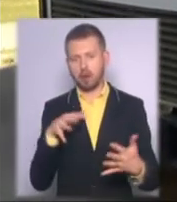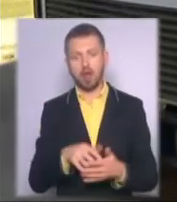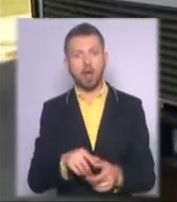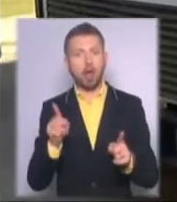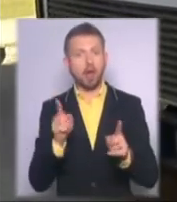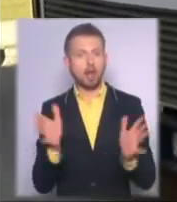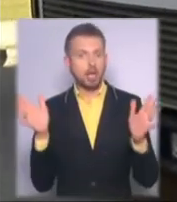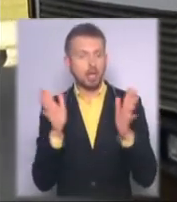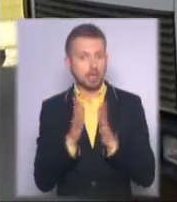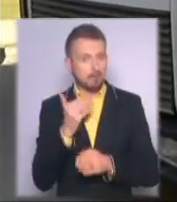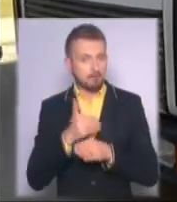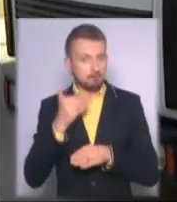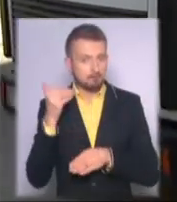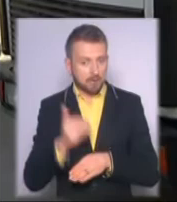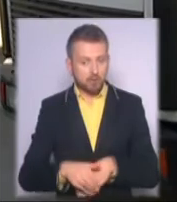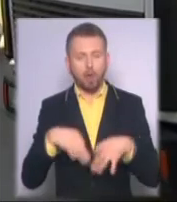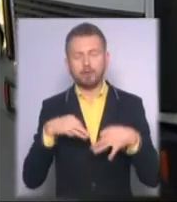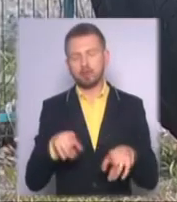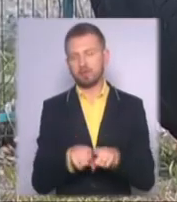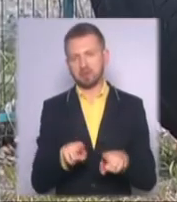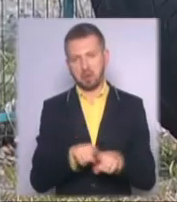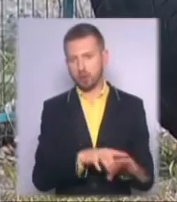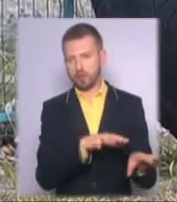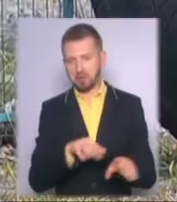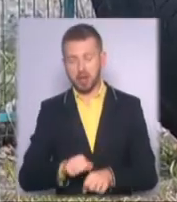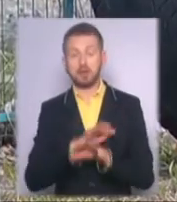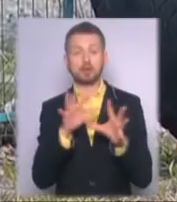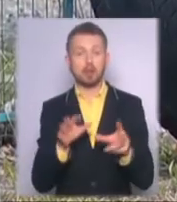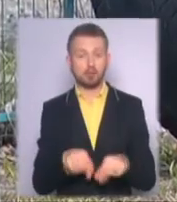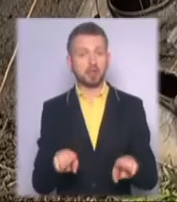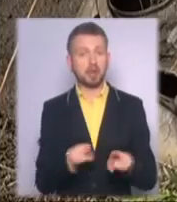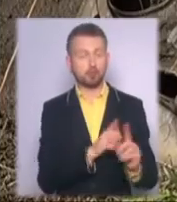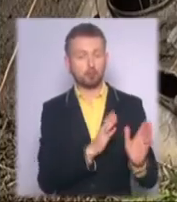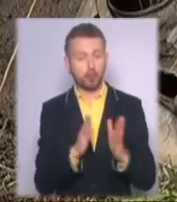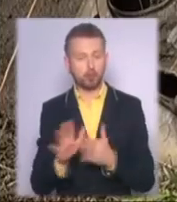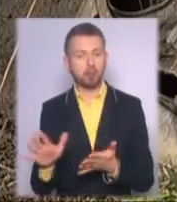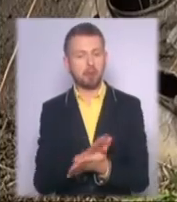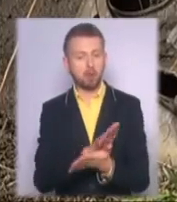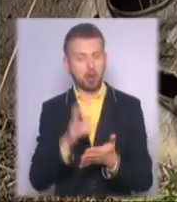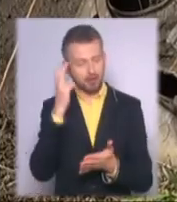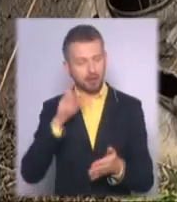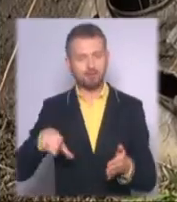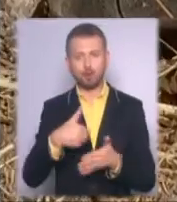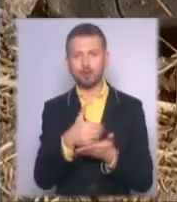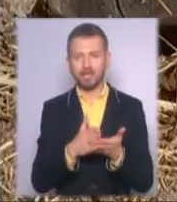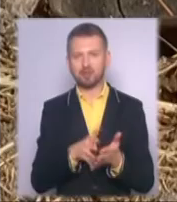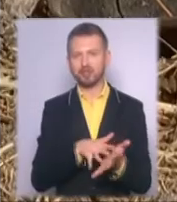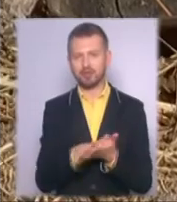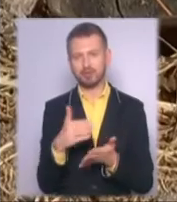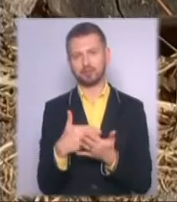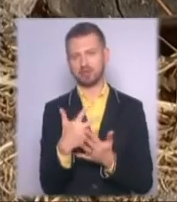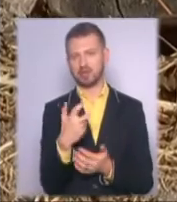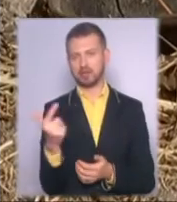спохватилася господарка запізно, автівку все одно забрали. Загалом на таку процедуру прибирання «Київдорсервіс» витрачає від 300 гривень. Тож,